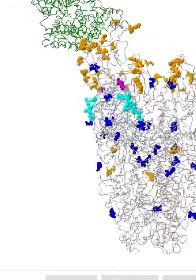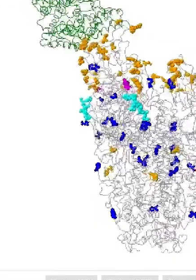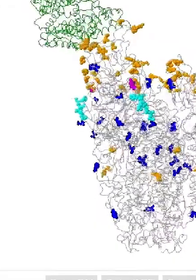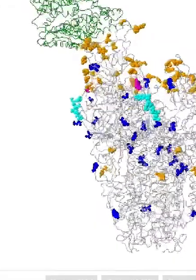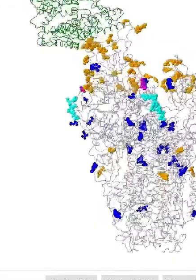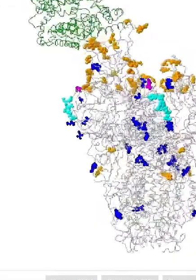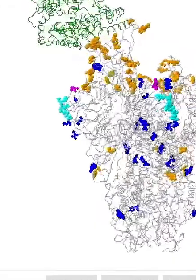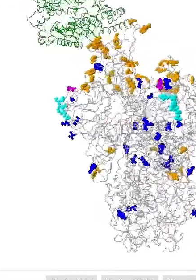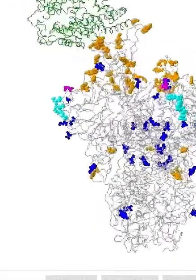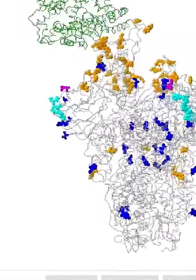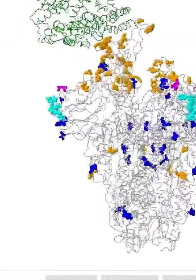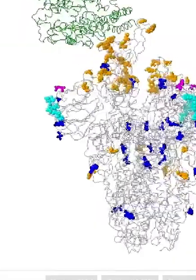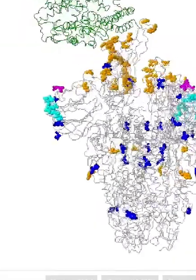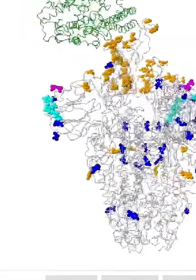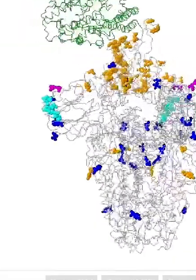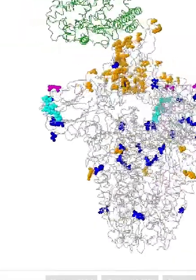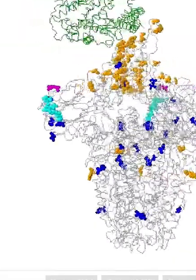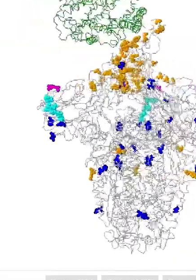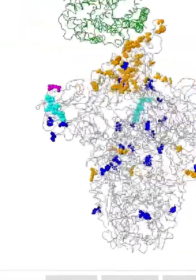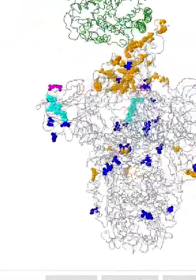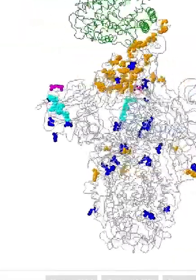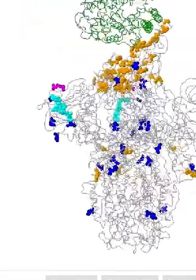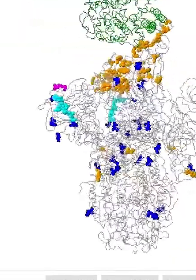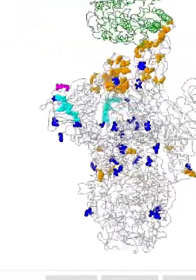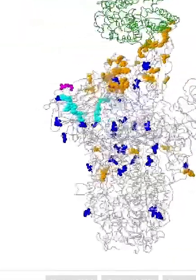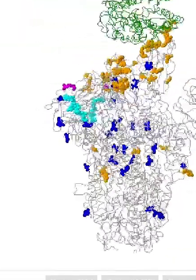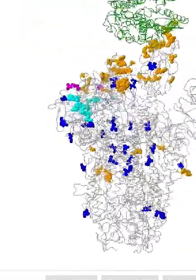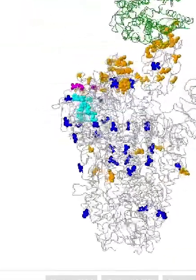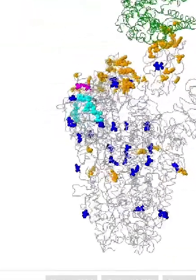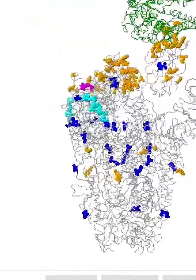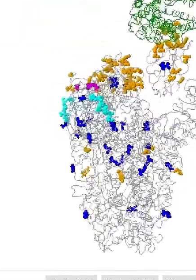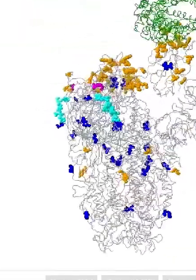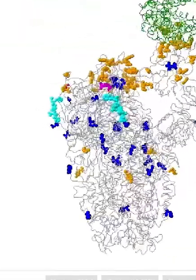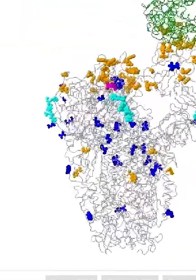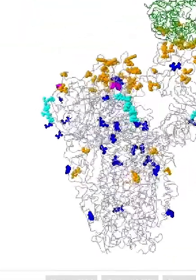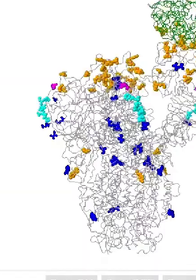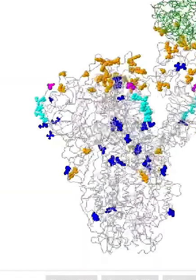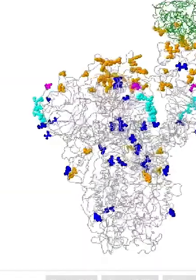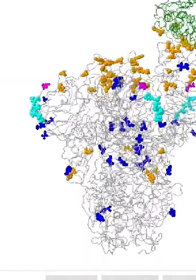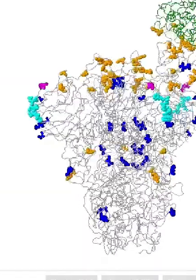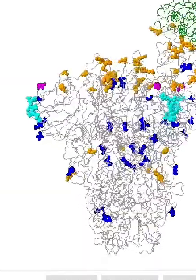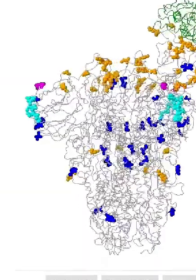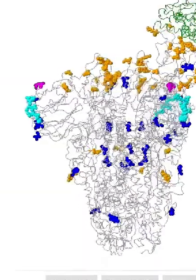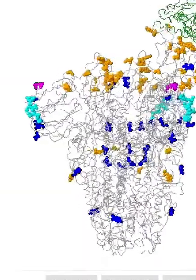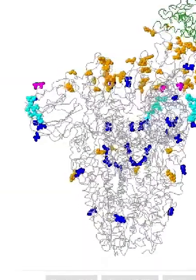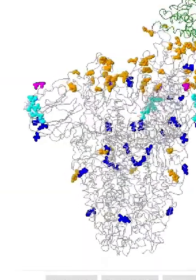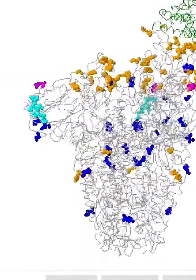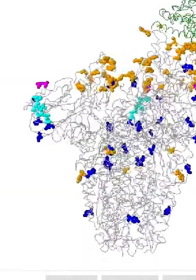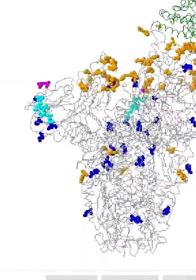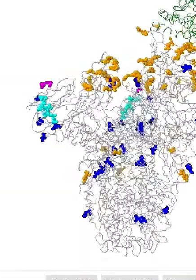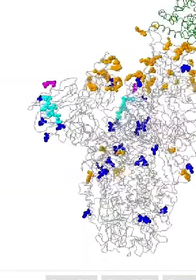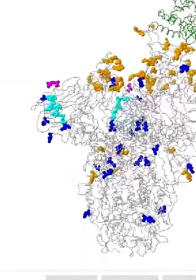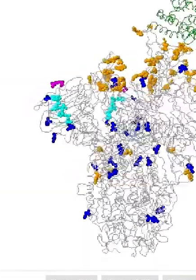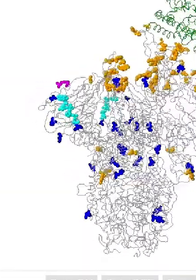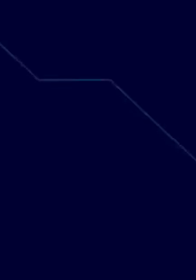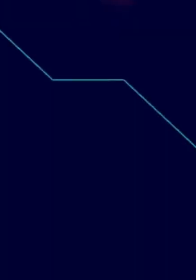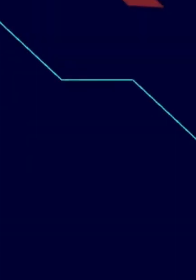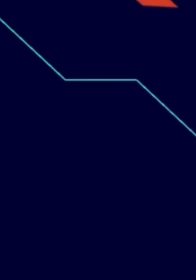变种做更多的研究和监测了。那我是文芳医院的彭建智医师，谢谢大家。